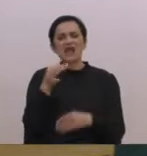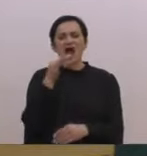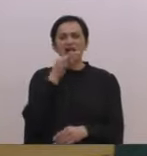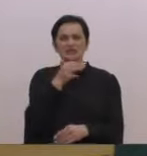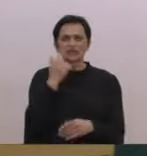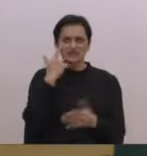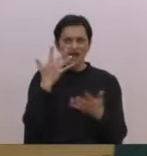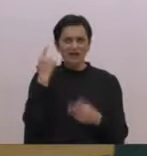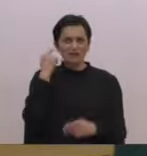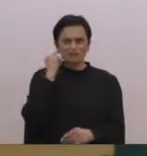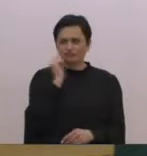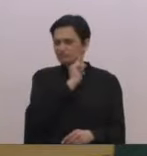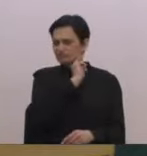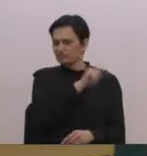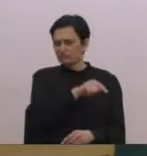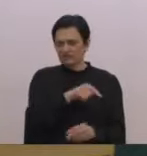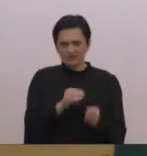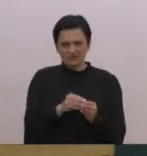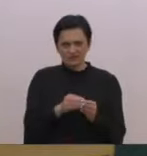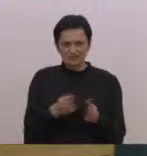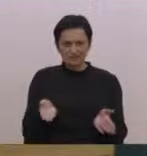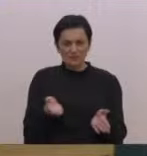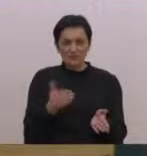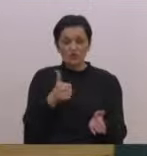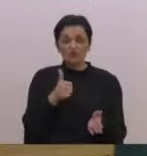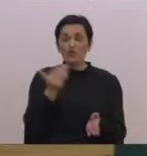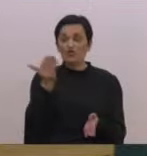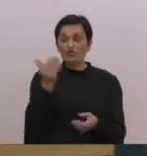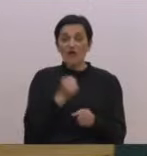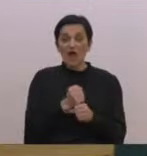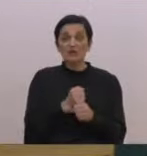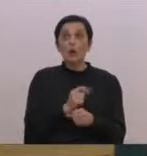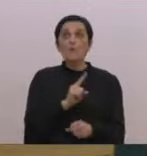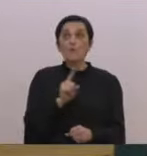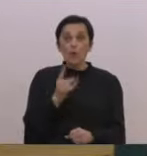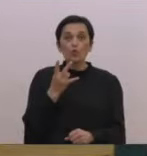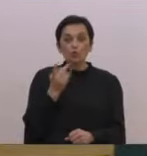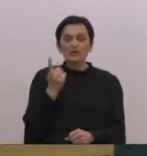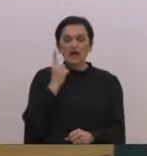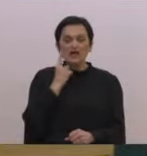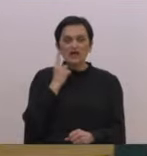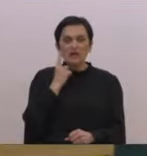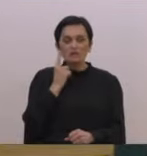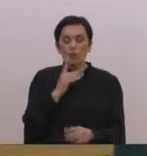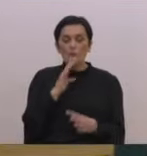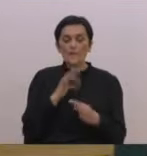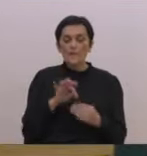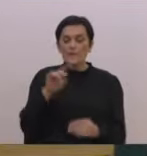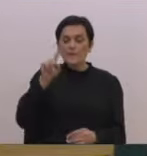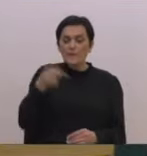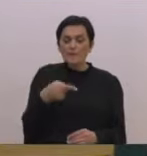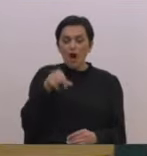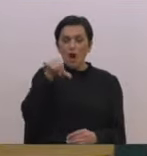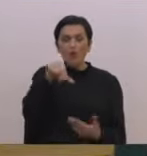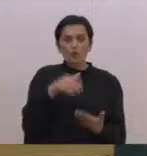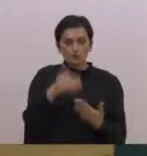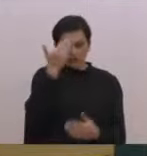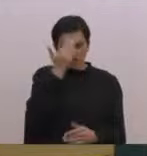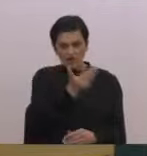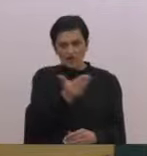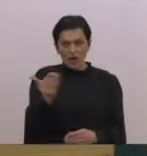ახლა ერთ ყურში შეუშვოს მეორეში გაატარებს როგორც თქვენ აკეთებთ მაგრამ ხომ უნდა გესმოდეთ რომ პასუხი ის მგებლობა გაქვთ ხალხთან